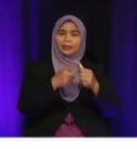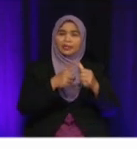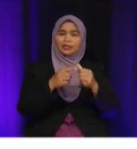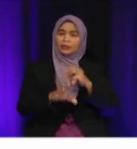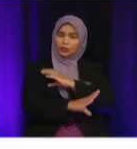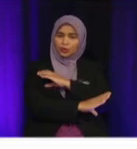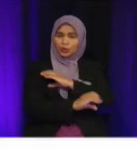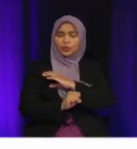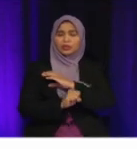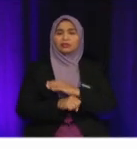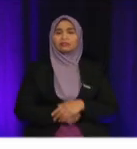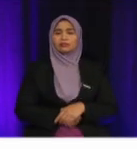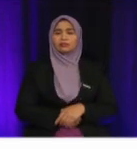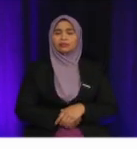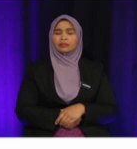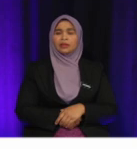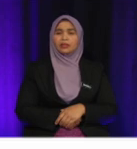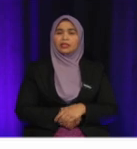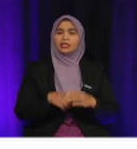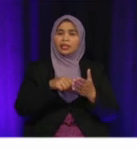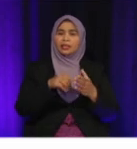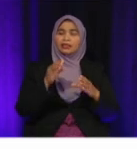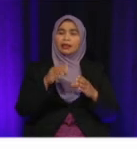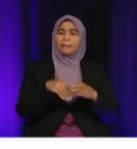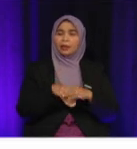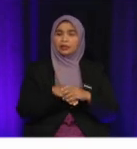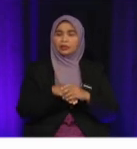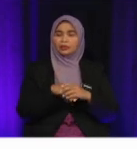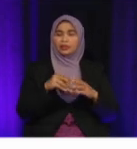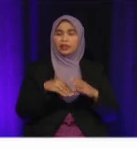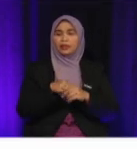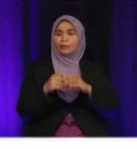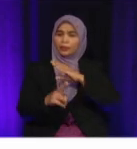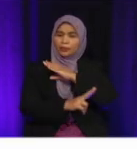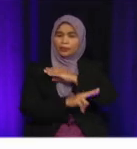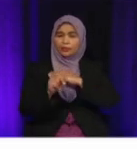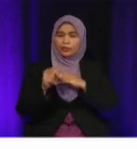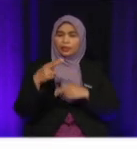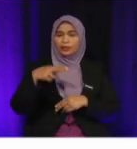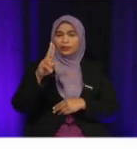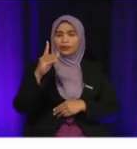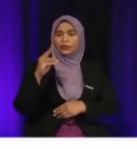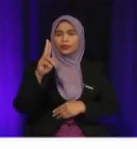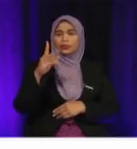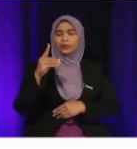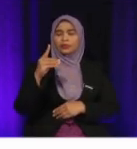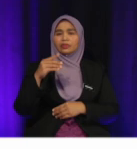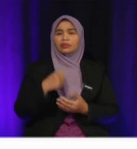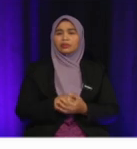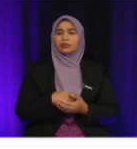Mencuri. Mencuri ini adalah termasuk yang dikenakan hukuman hudud. Yang kedua iaitu